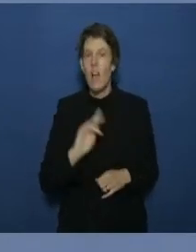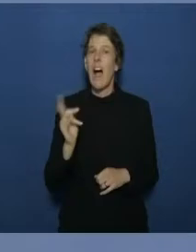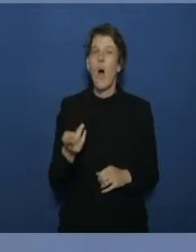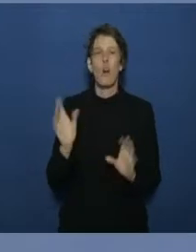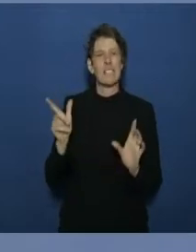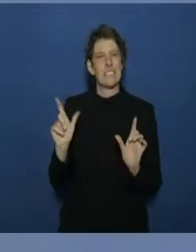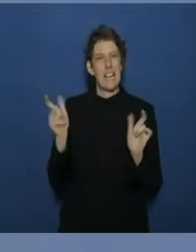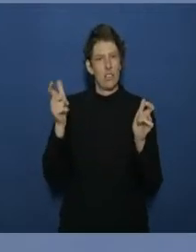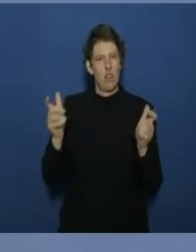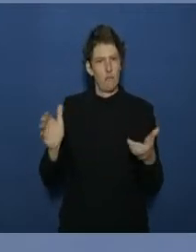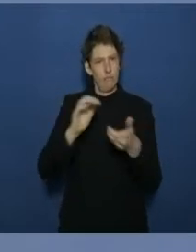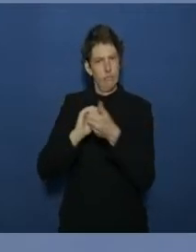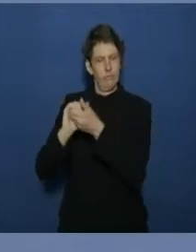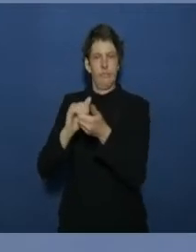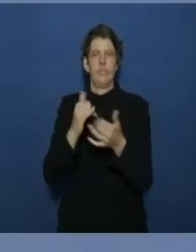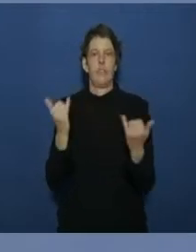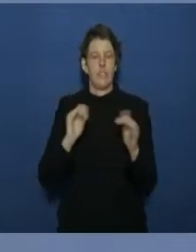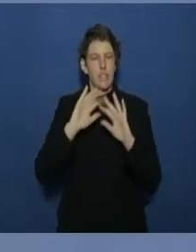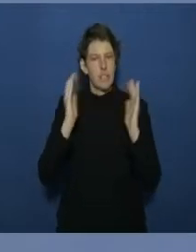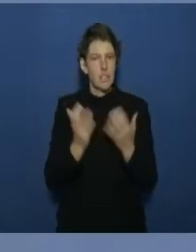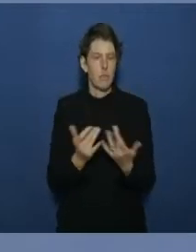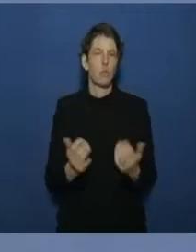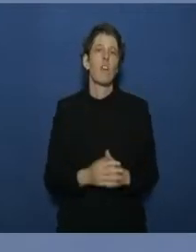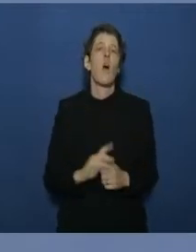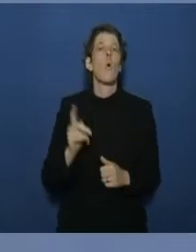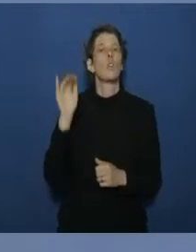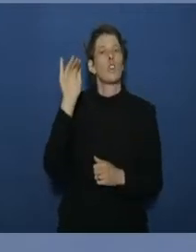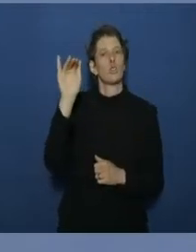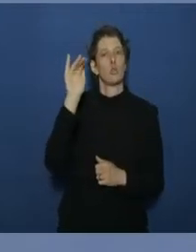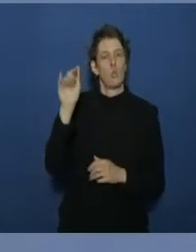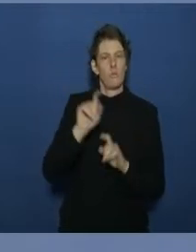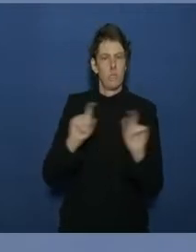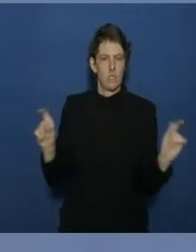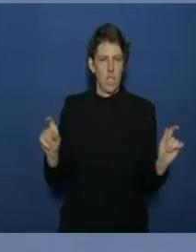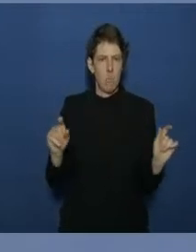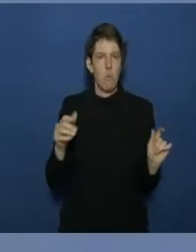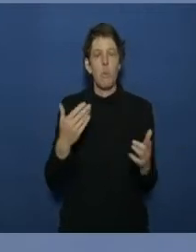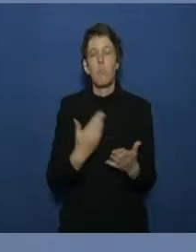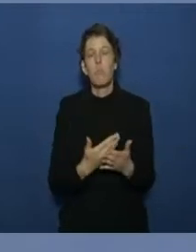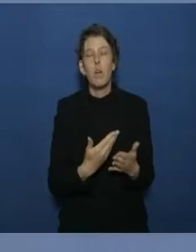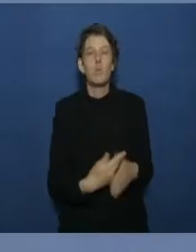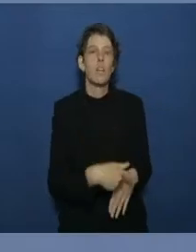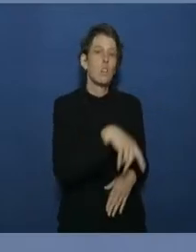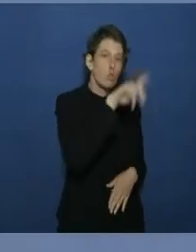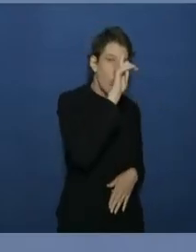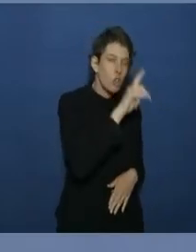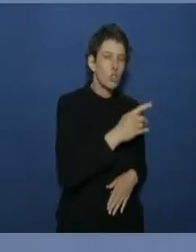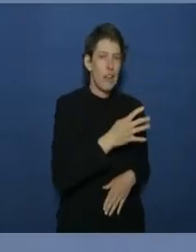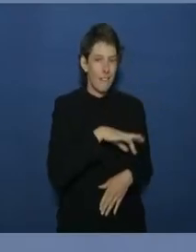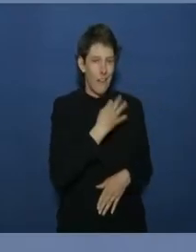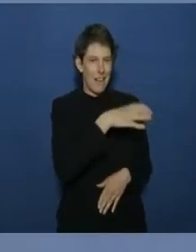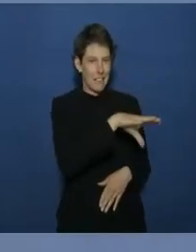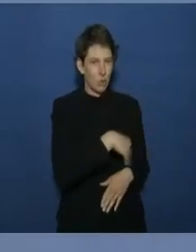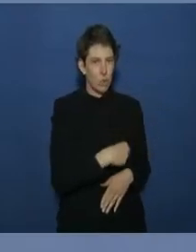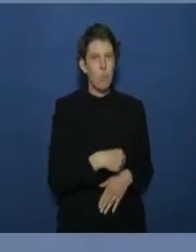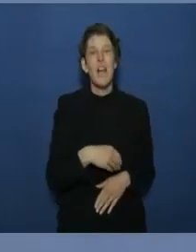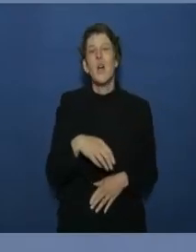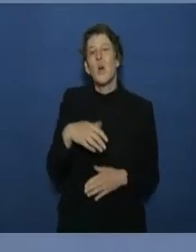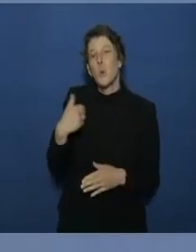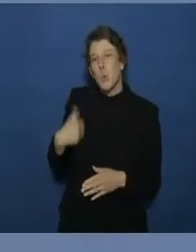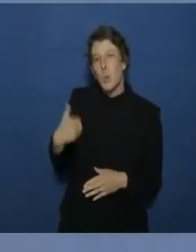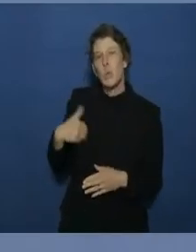Ein weiterer Schwerpunkt werden Zukunftsthemen sein, die Frage, wie Deutschland und Frankreich gemeinsam die grüne, die digitale